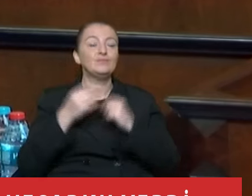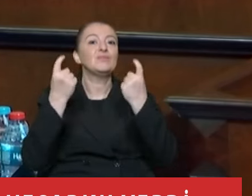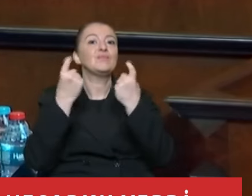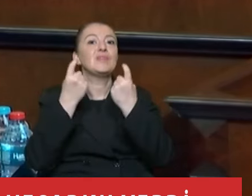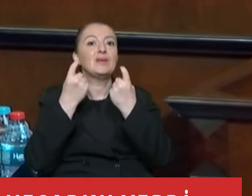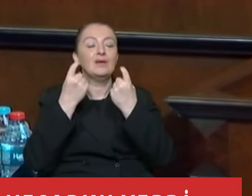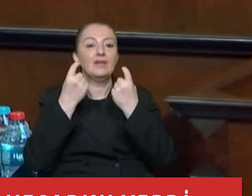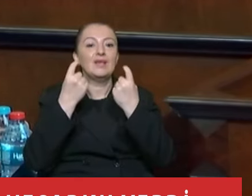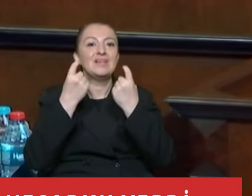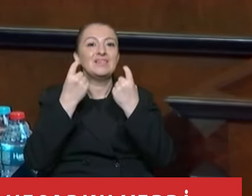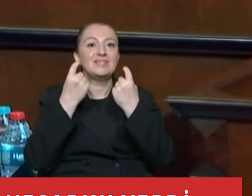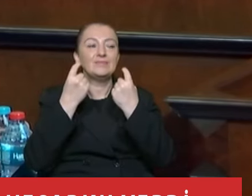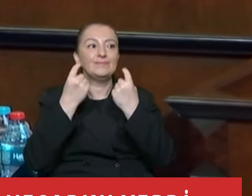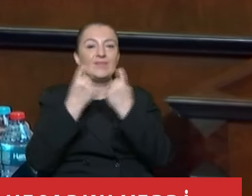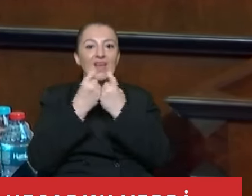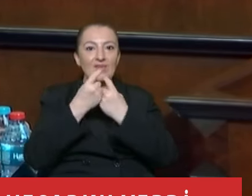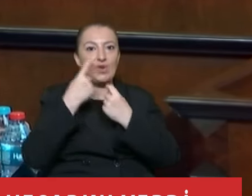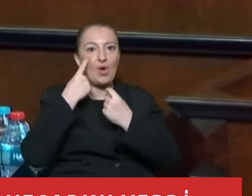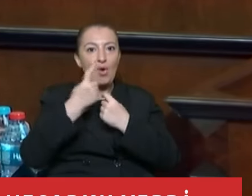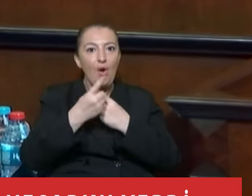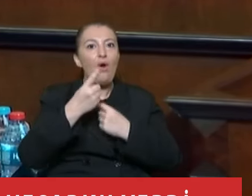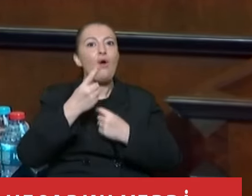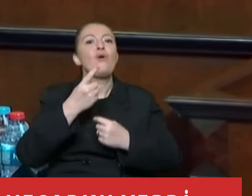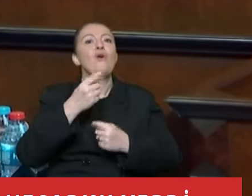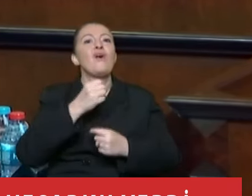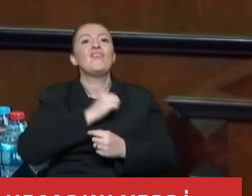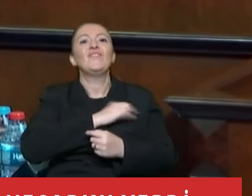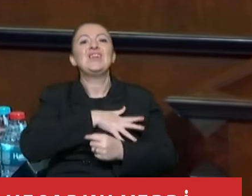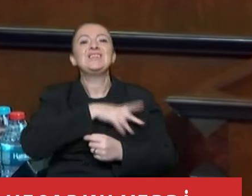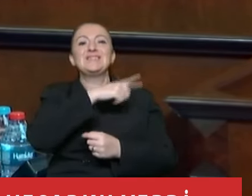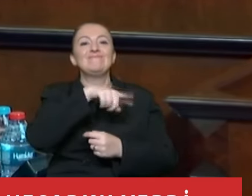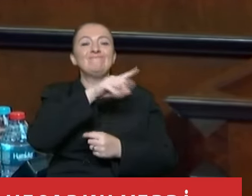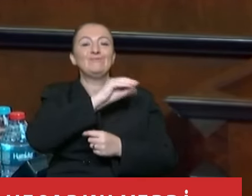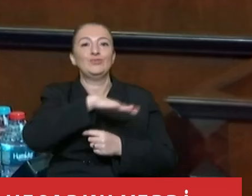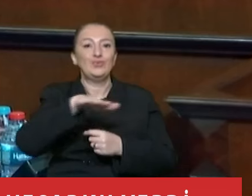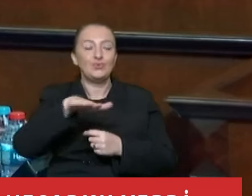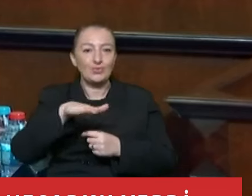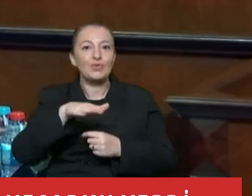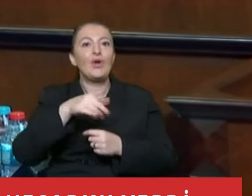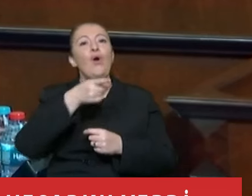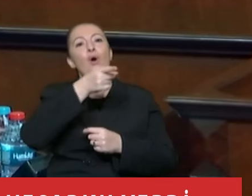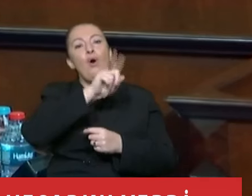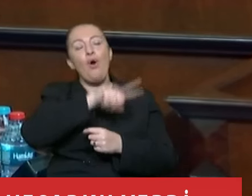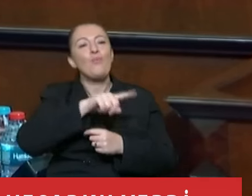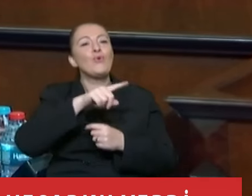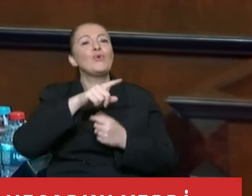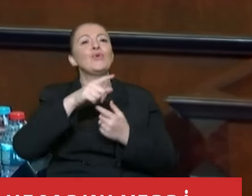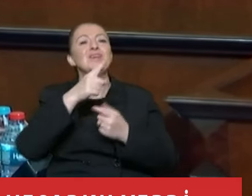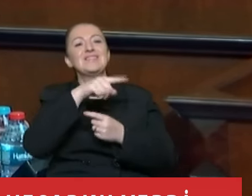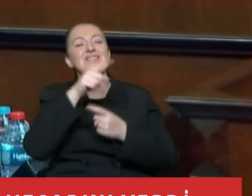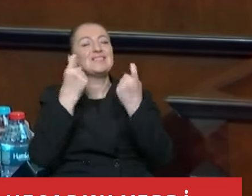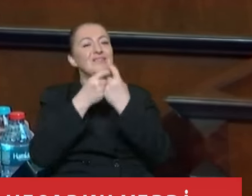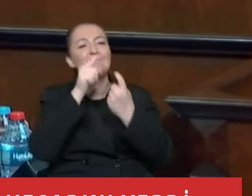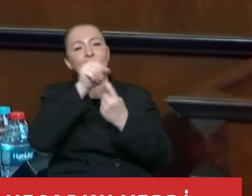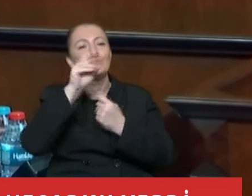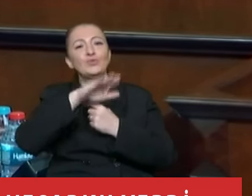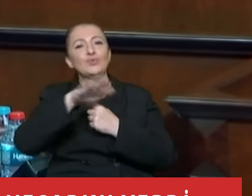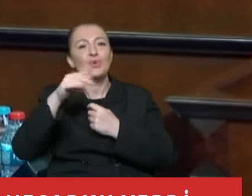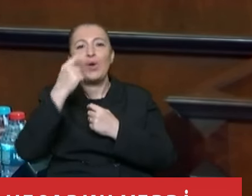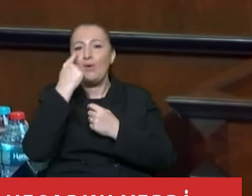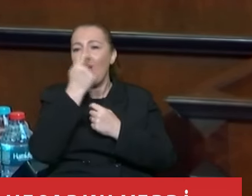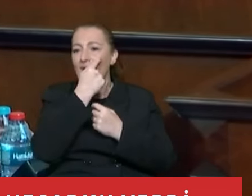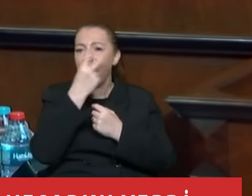ön sırada oturan Filistinli çocuklarımızın ve Ukraynalı çocuklarımızın gözlerinin nasıl